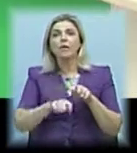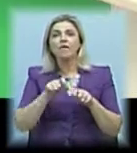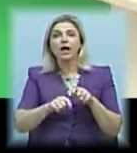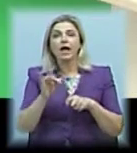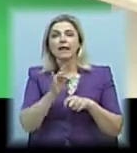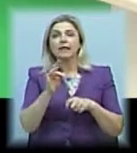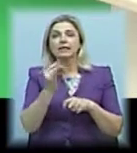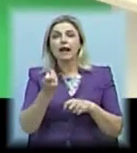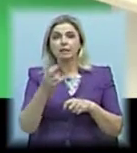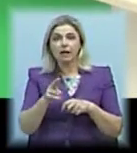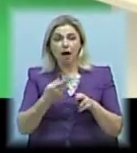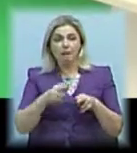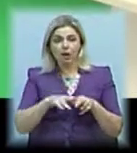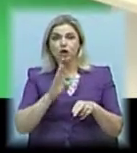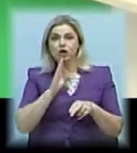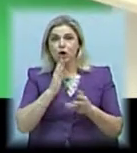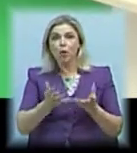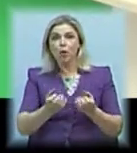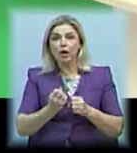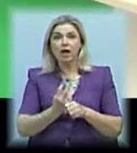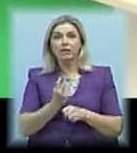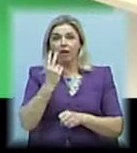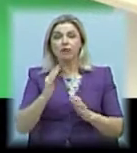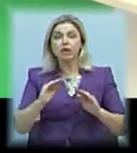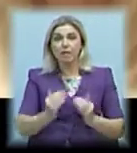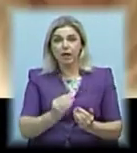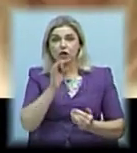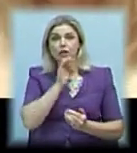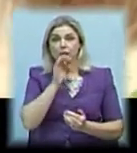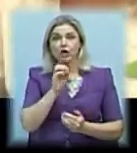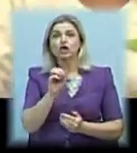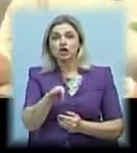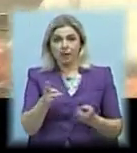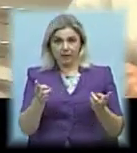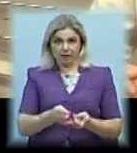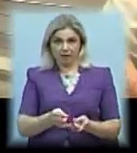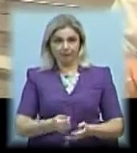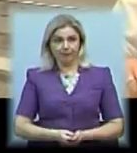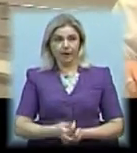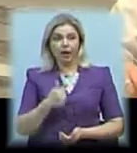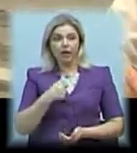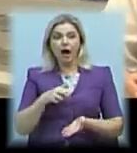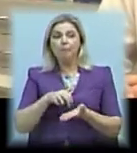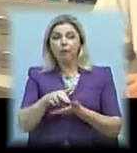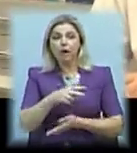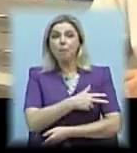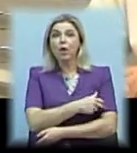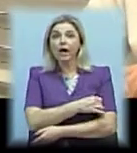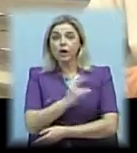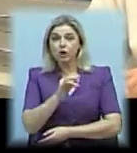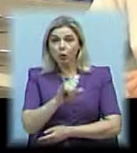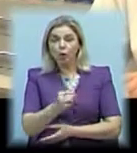перереєстрацію. Тож Ксенія Щігуль отримала вдвічі менше пігулок, ніж необхідно. Я заходив в поліклініку, питався взяти рецепт.